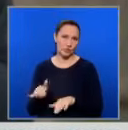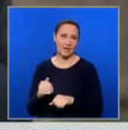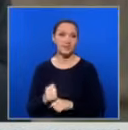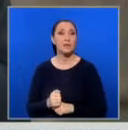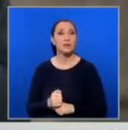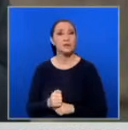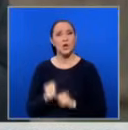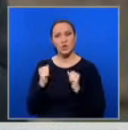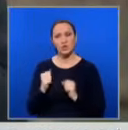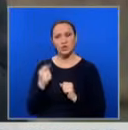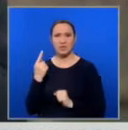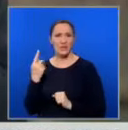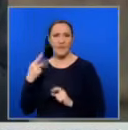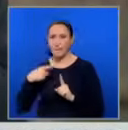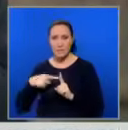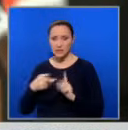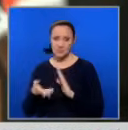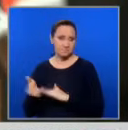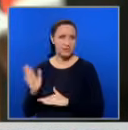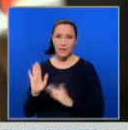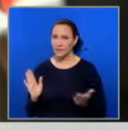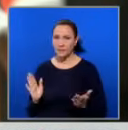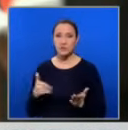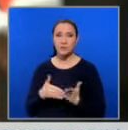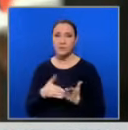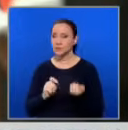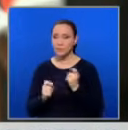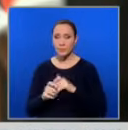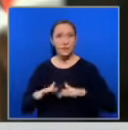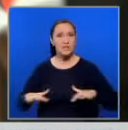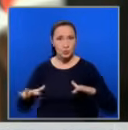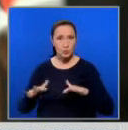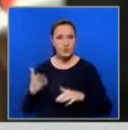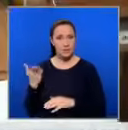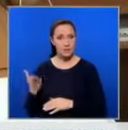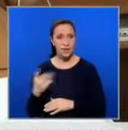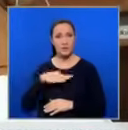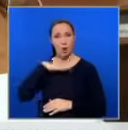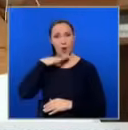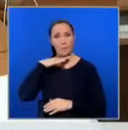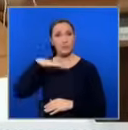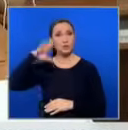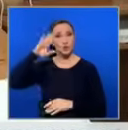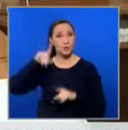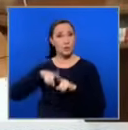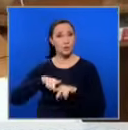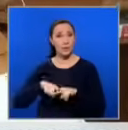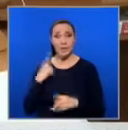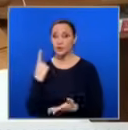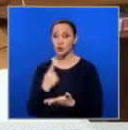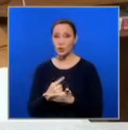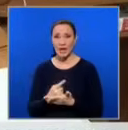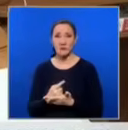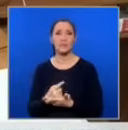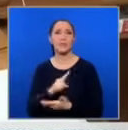и стоят за по 1-2 месеца и си тръгват. За да се промени ситуацията и за тях, и за опитните служители като Илияна, настояванията са